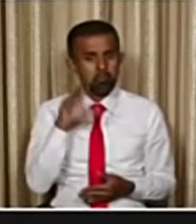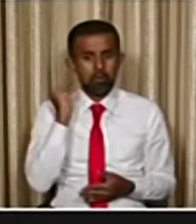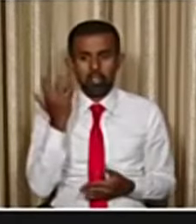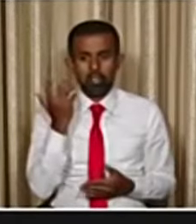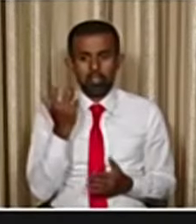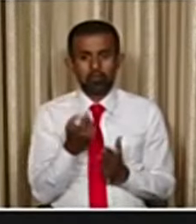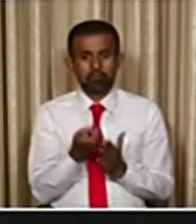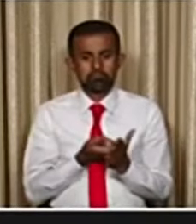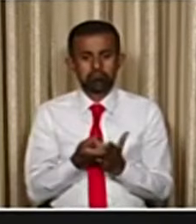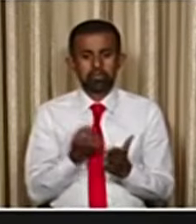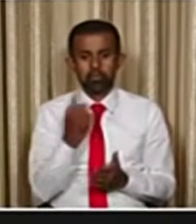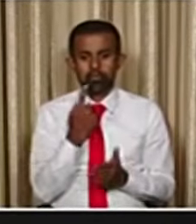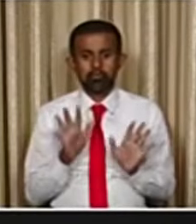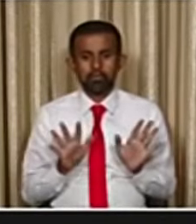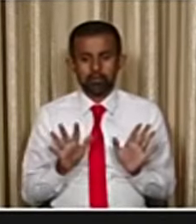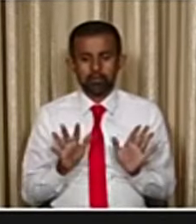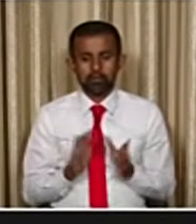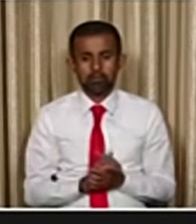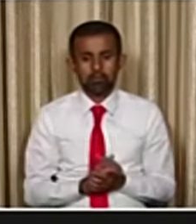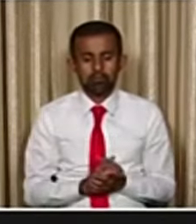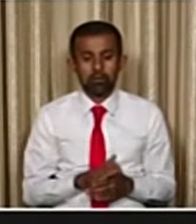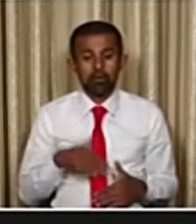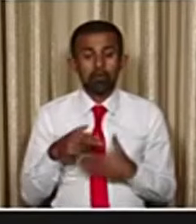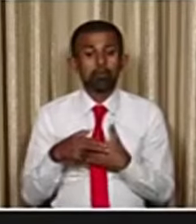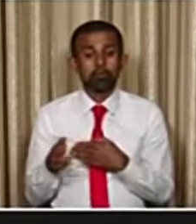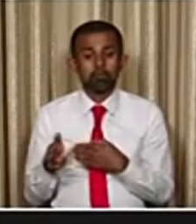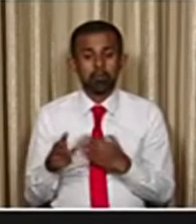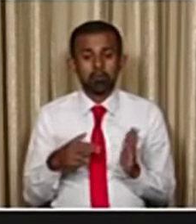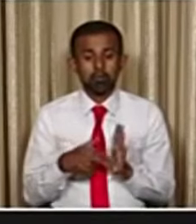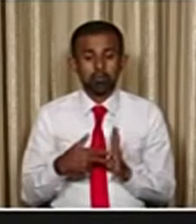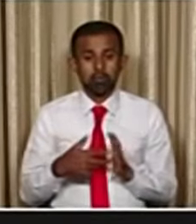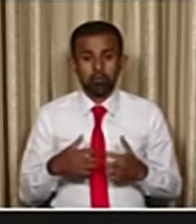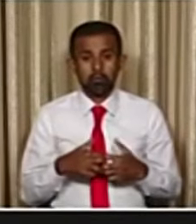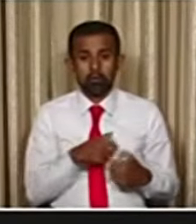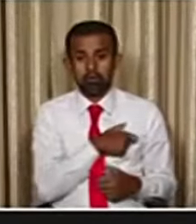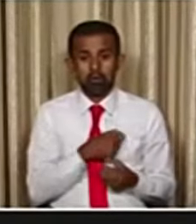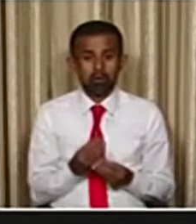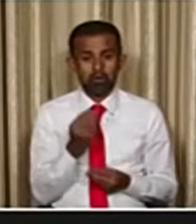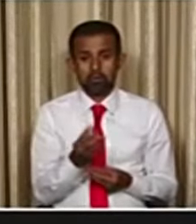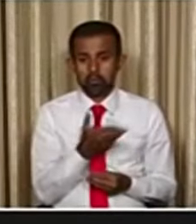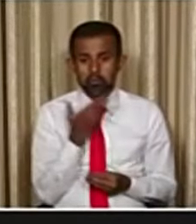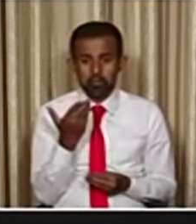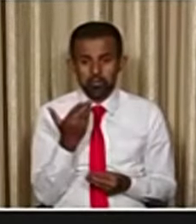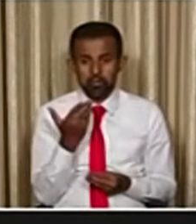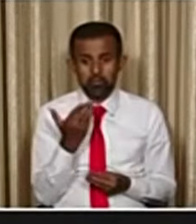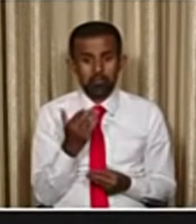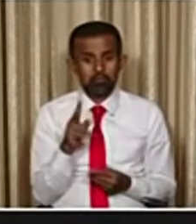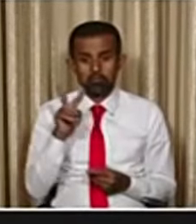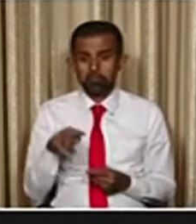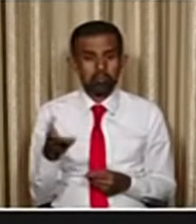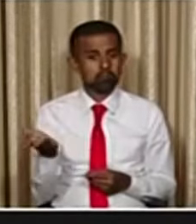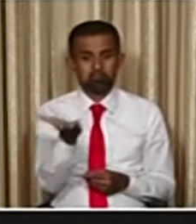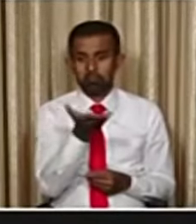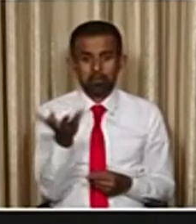කොන්දේසි 26 හැබැයි එකට ප්‍රධානම හේතුව තමයි මේ අර්බුදේ හමුවේ නායකත්වය දීලා මේක කරන්න පුළුවන්කමක් කියලා විශ්වාසයක් කාටවත් තිබෙන්නේ